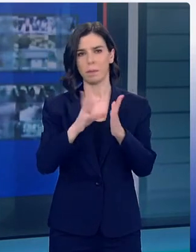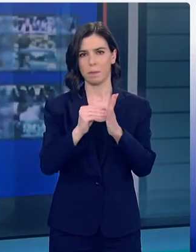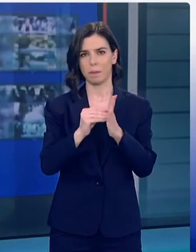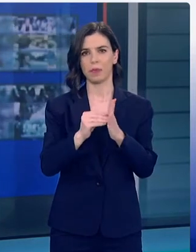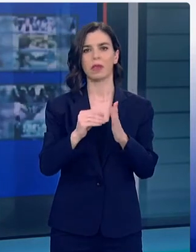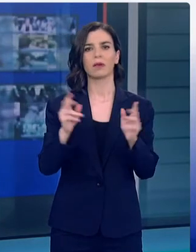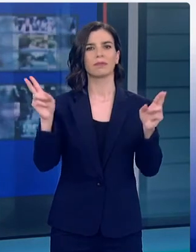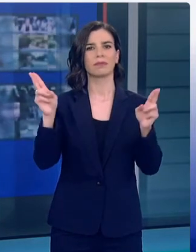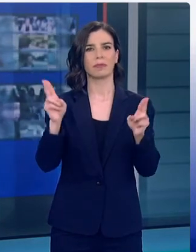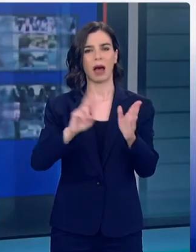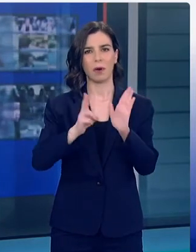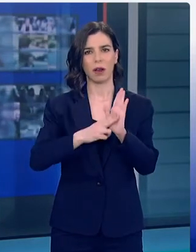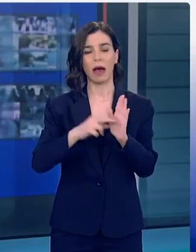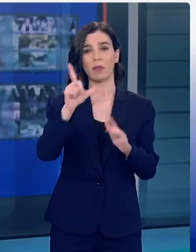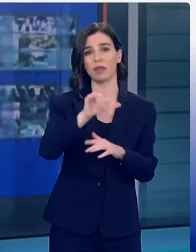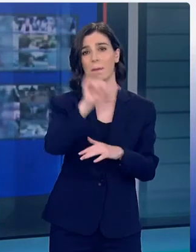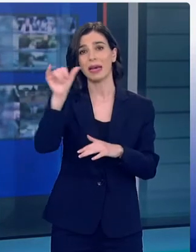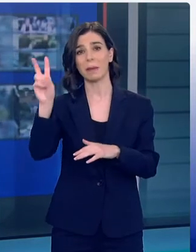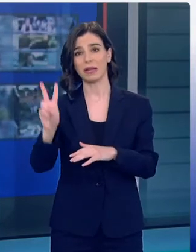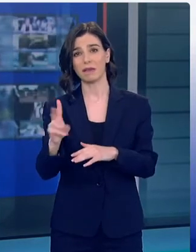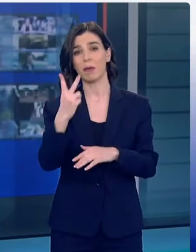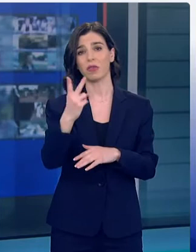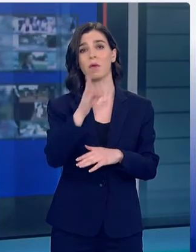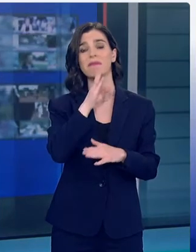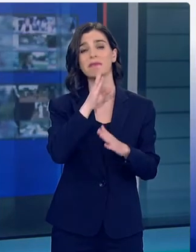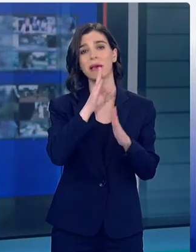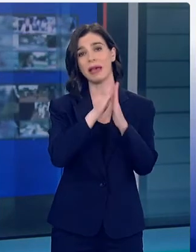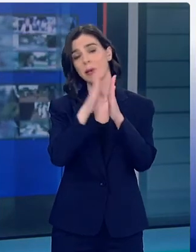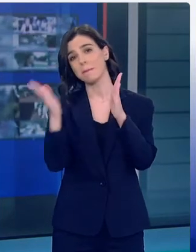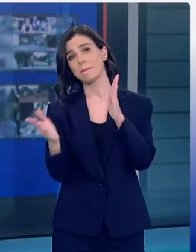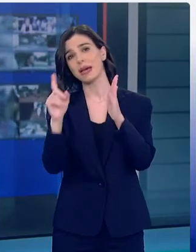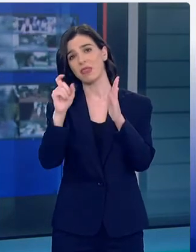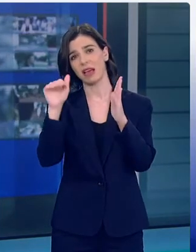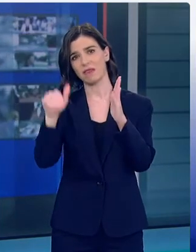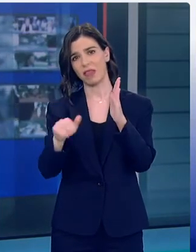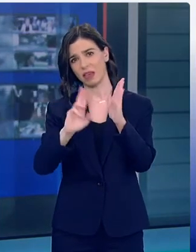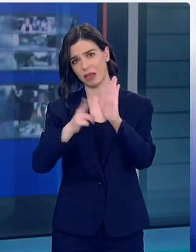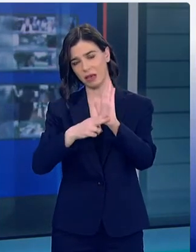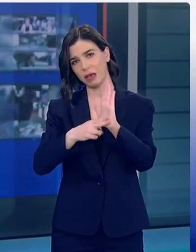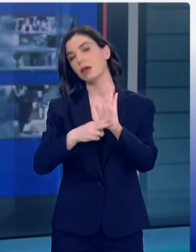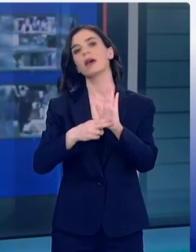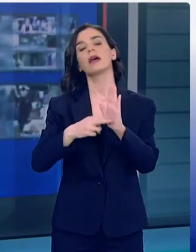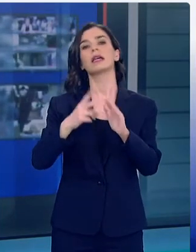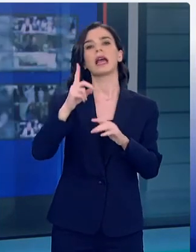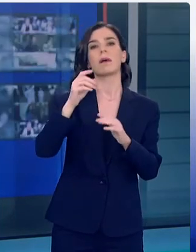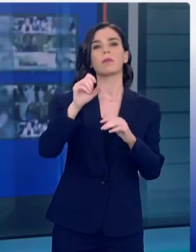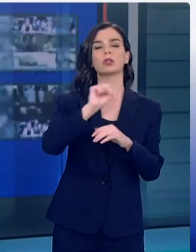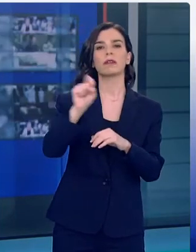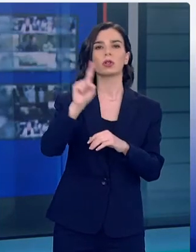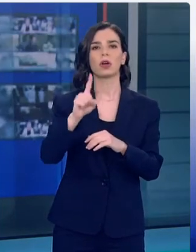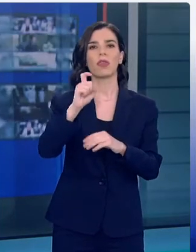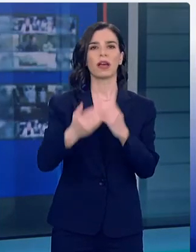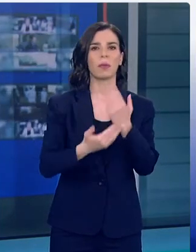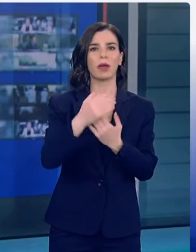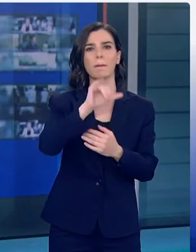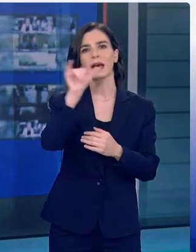περιορισμός κίνησης ισχύει από Δευτέρα ως Παρασκευή από τις 2 το μεσημέρι έως τις 10 το βράδυ και το Σαββατοκύριακο από τις 10 το πρωί